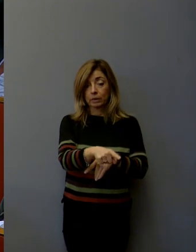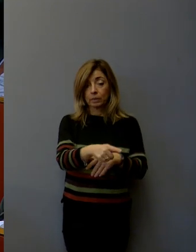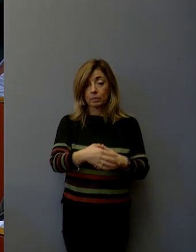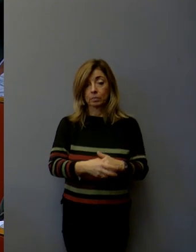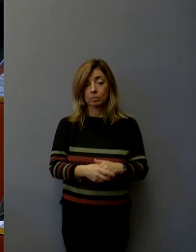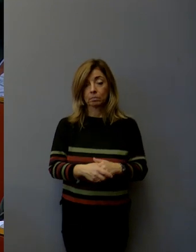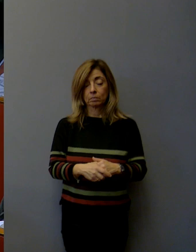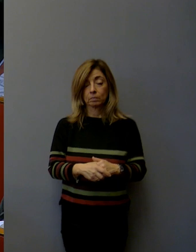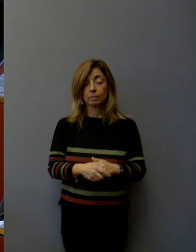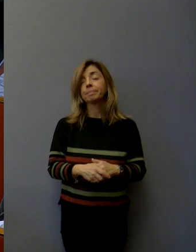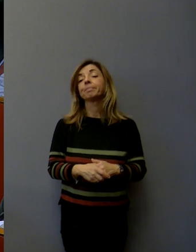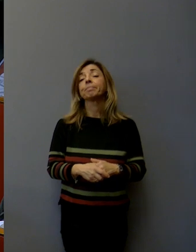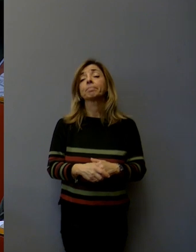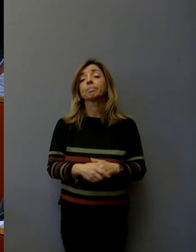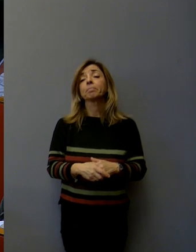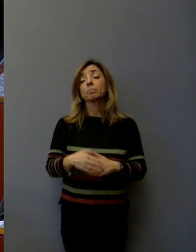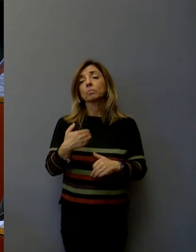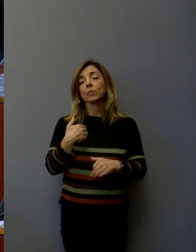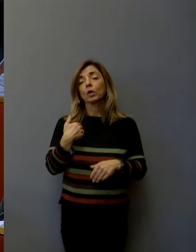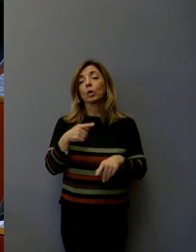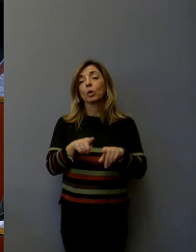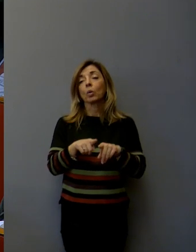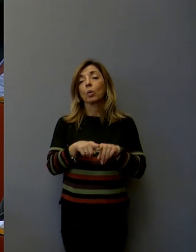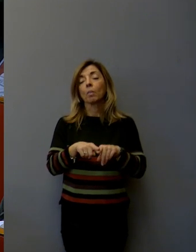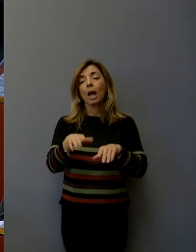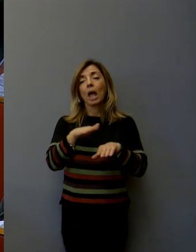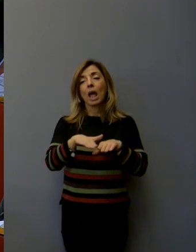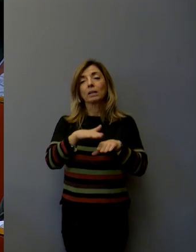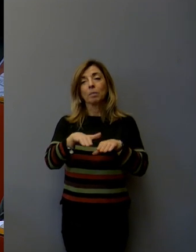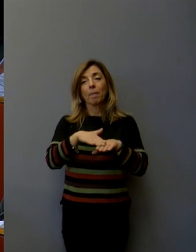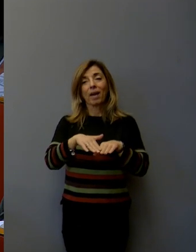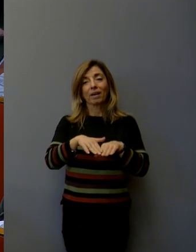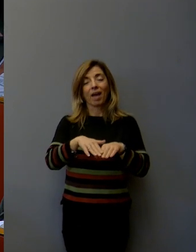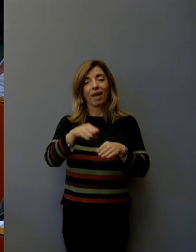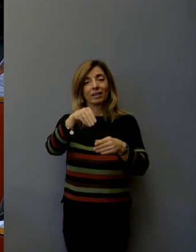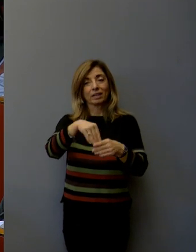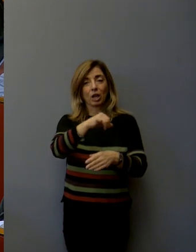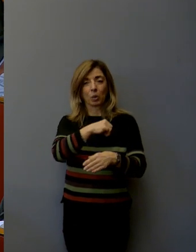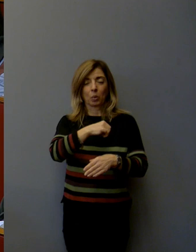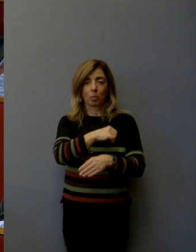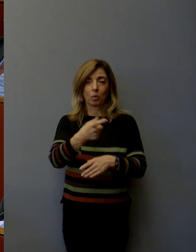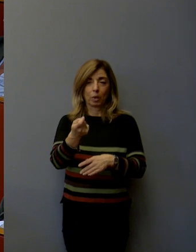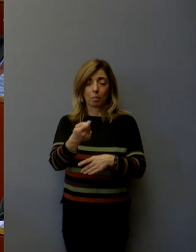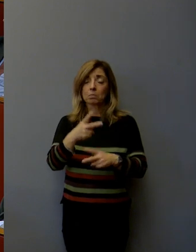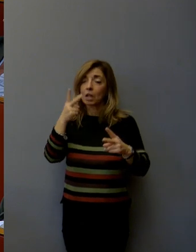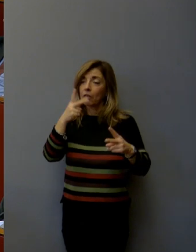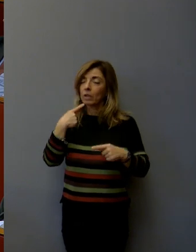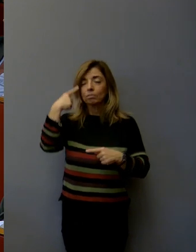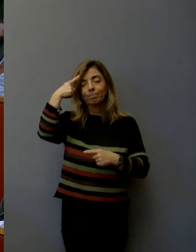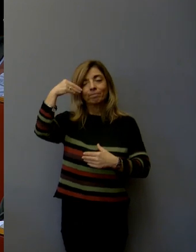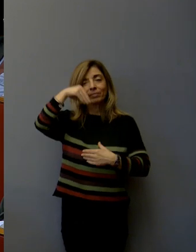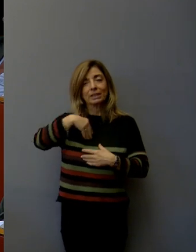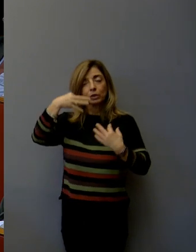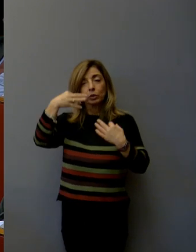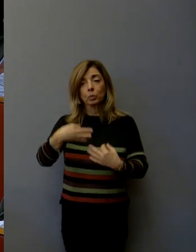pur nella mia poca esperienza da amministratore pubblico l'unica cosa di cui sono sempre stata convinta e continua a dire che la più grossa responsabilità